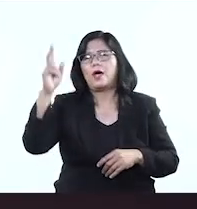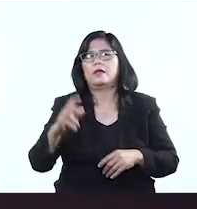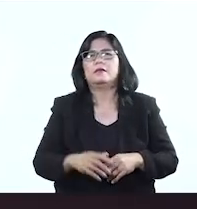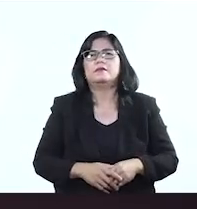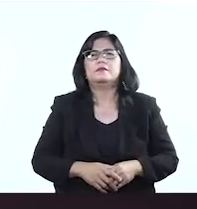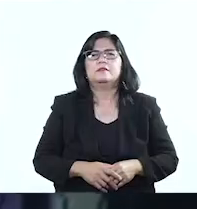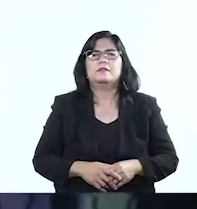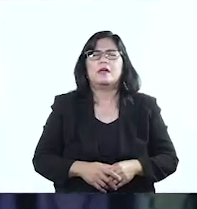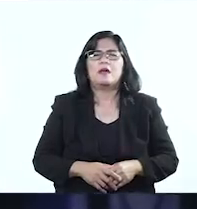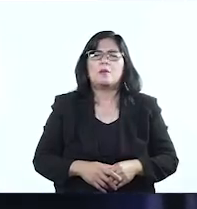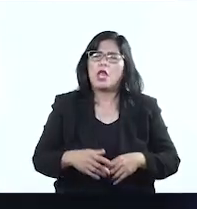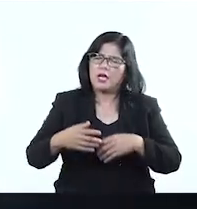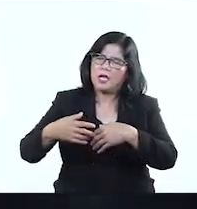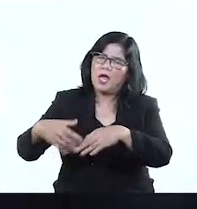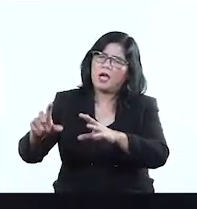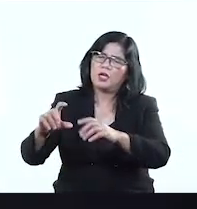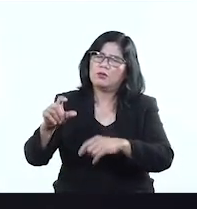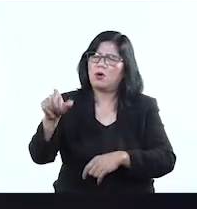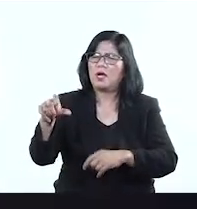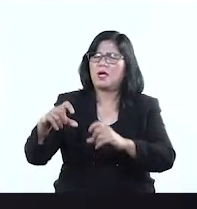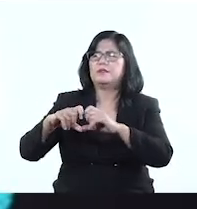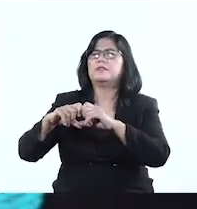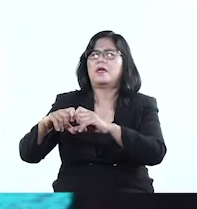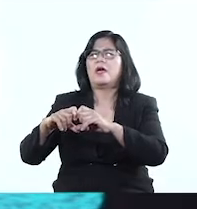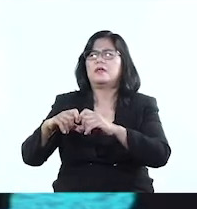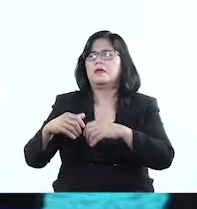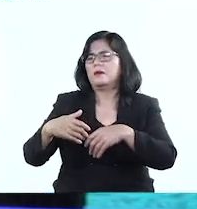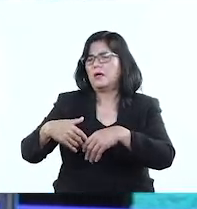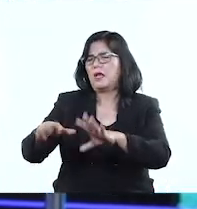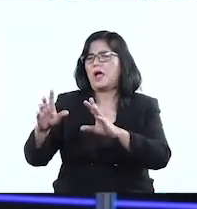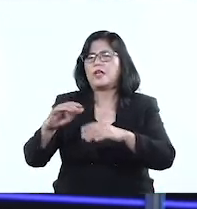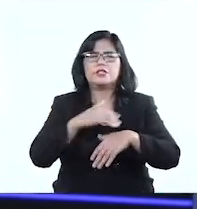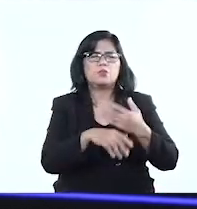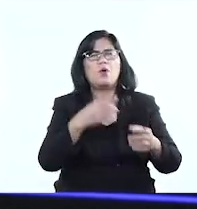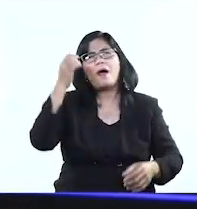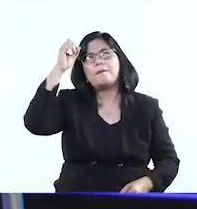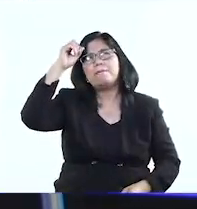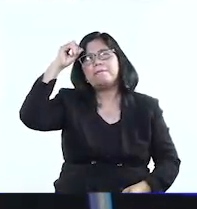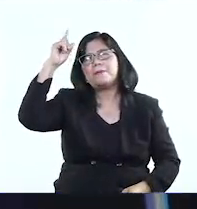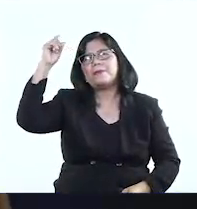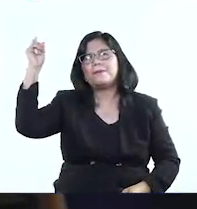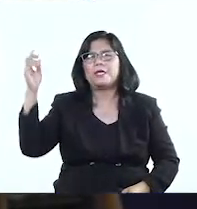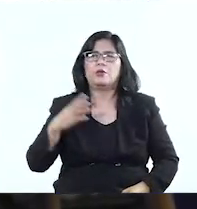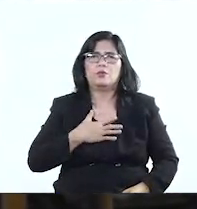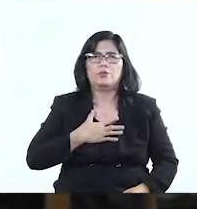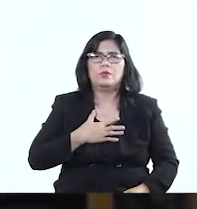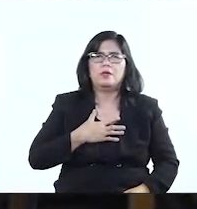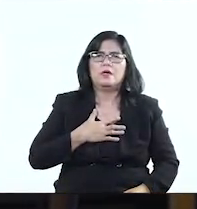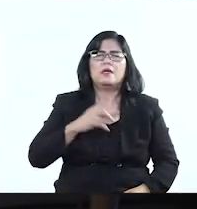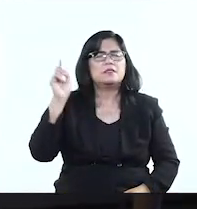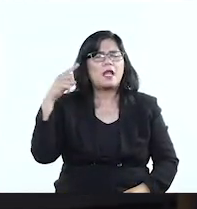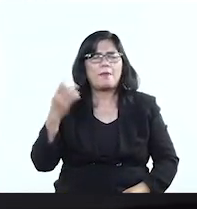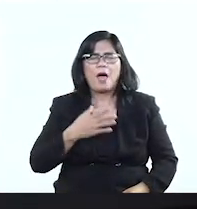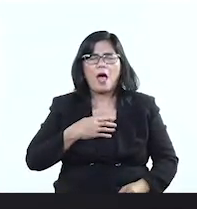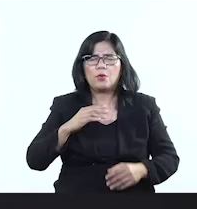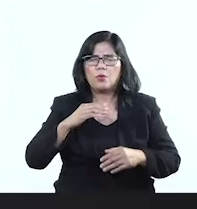aku boleh kehilangan orang yang aku cintai Hai aku boleh kehilangan segala mimpiku temani Hai Tapi selama aku